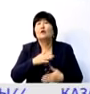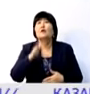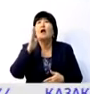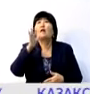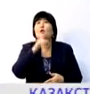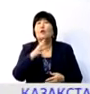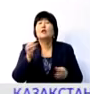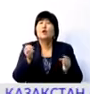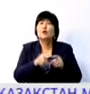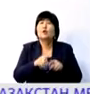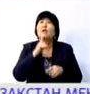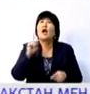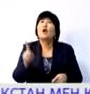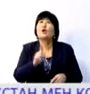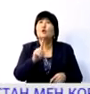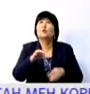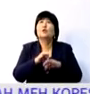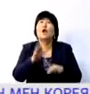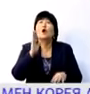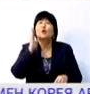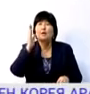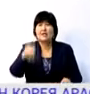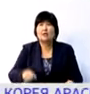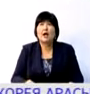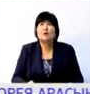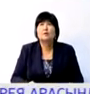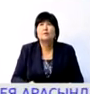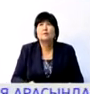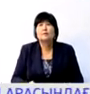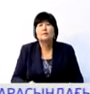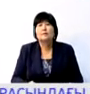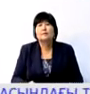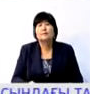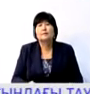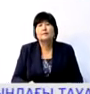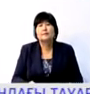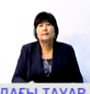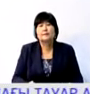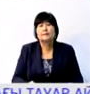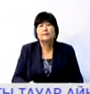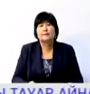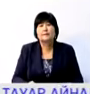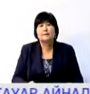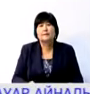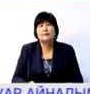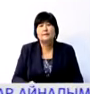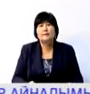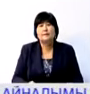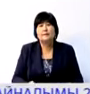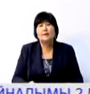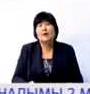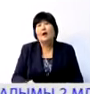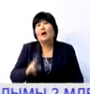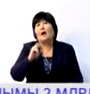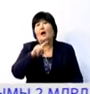алдағы уақытта тұрақты түрде экскурсия ұйымдастырылмақ. Тажмұрат Әлжан, Талғат Сыдық, Төрхан Қожахмет, Қызылорда телеарнасы, Арал ауданынан.